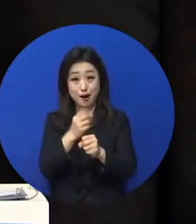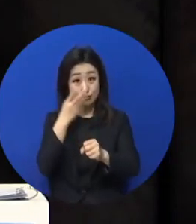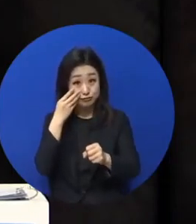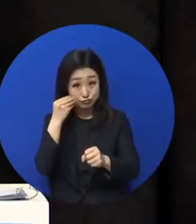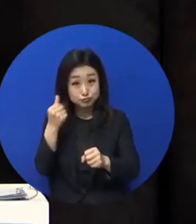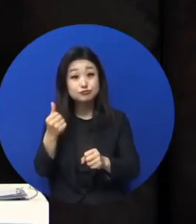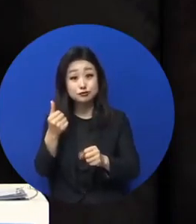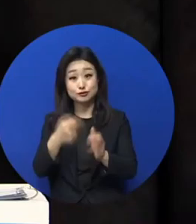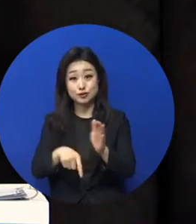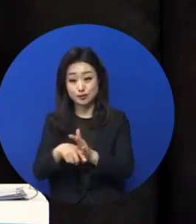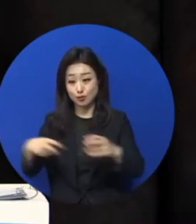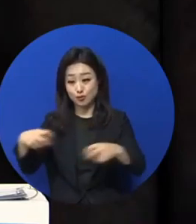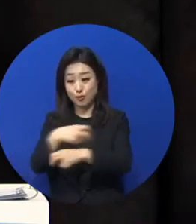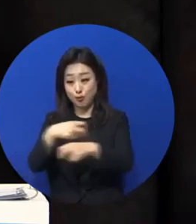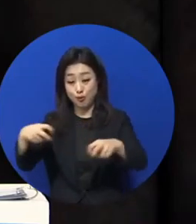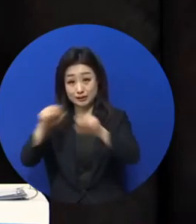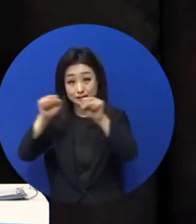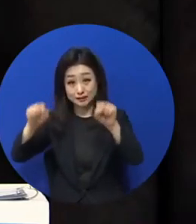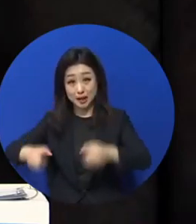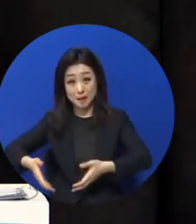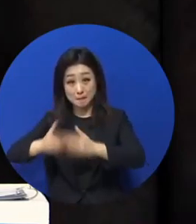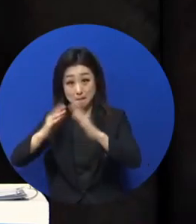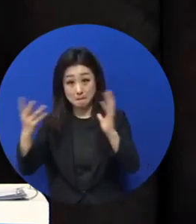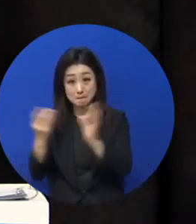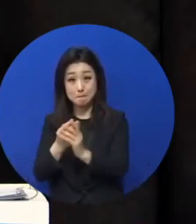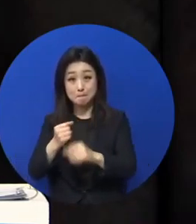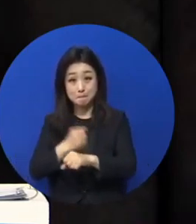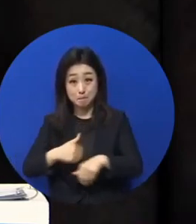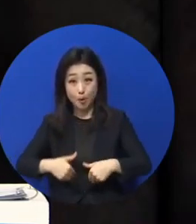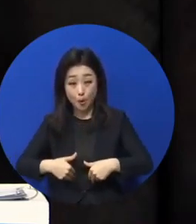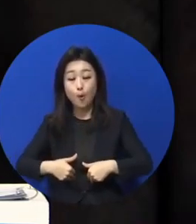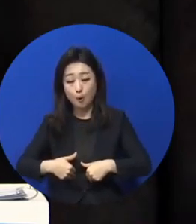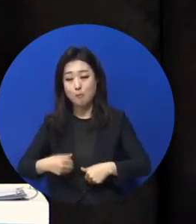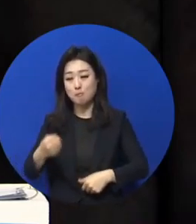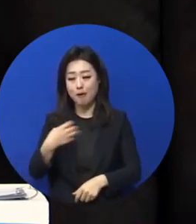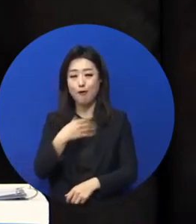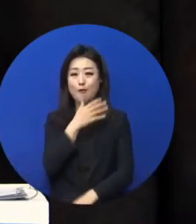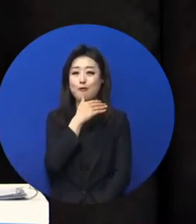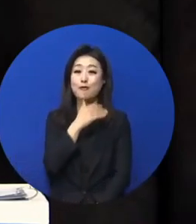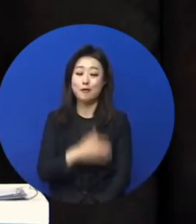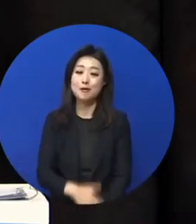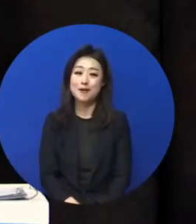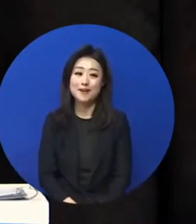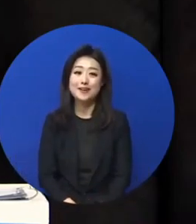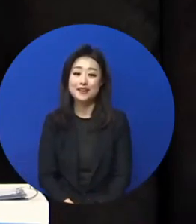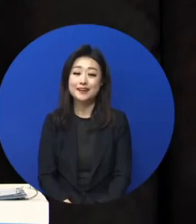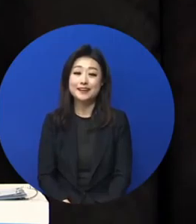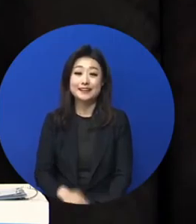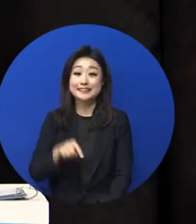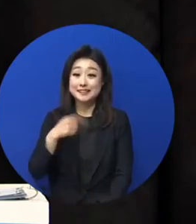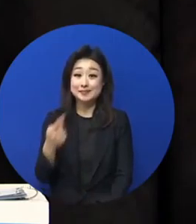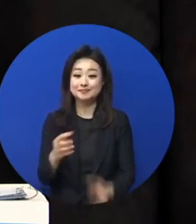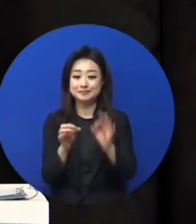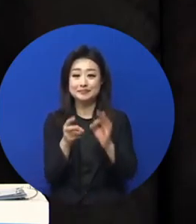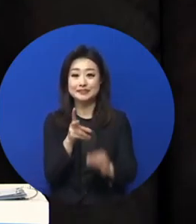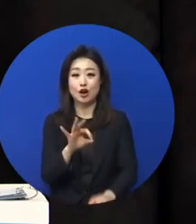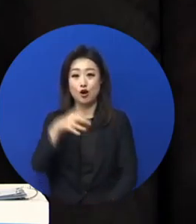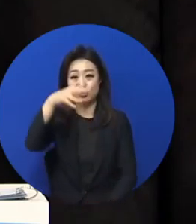체계가 기본적으로 형성이 돼야만 부울경 메가시티가 이제 성공할 수 있다는 점을 말씀해 주셨는데요. 다음은 이제 김영춘